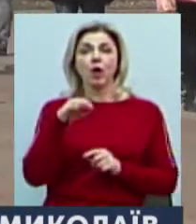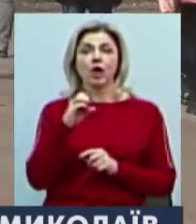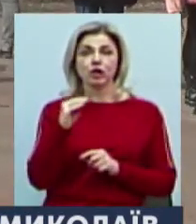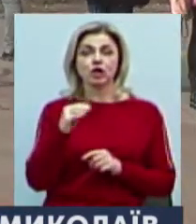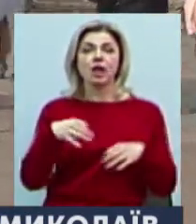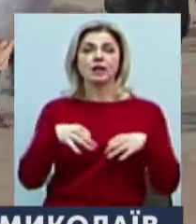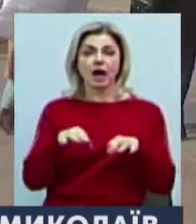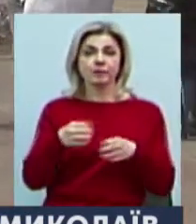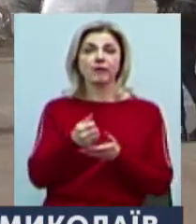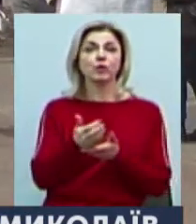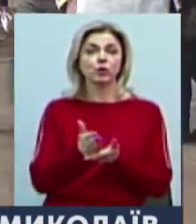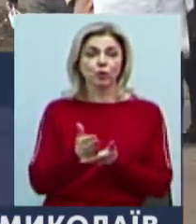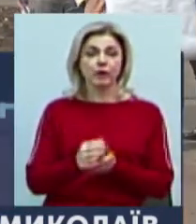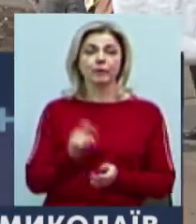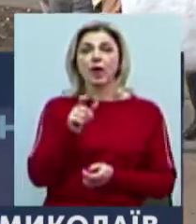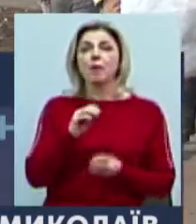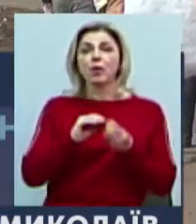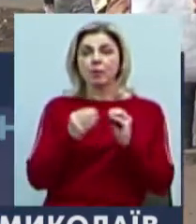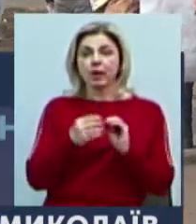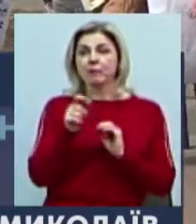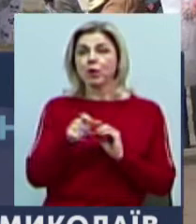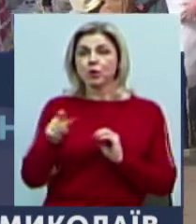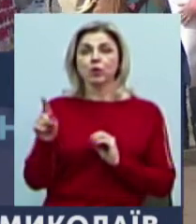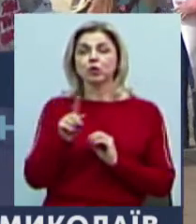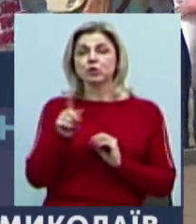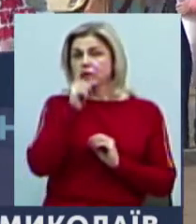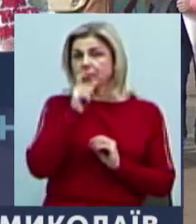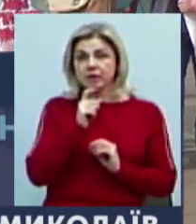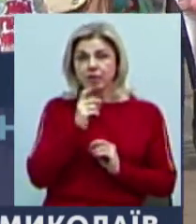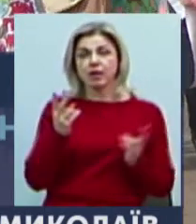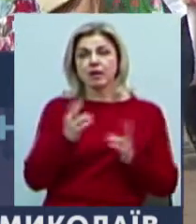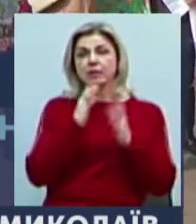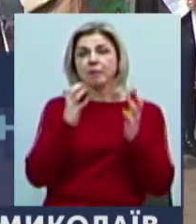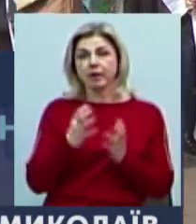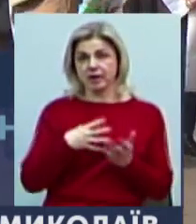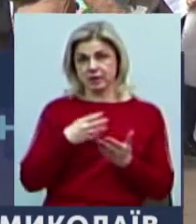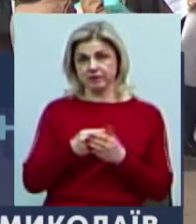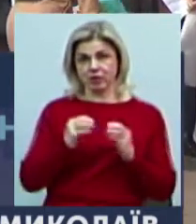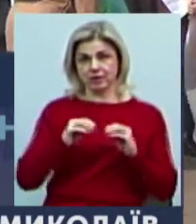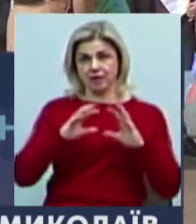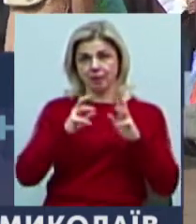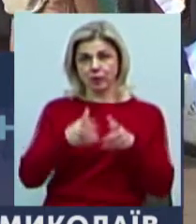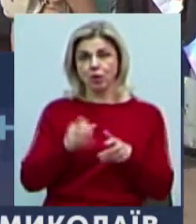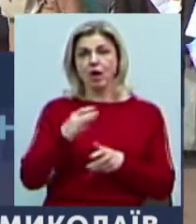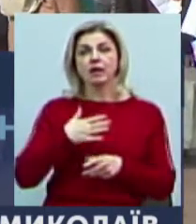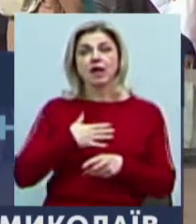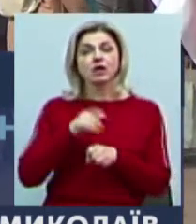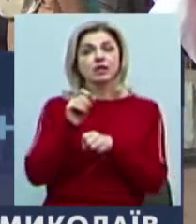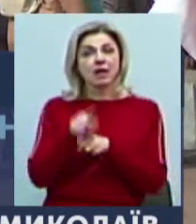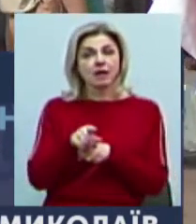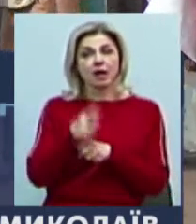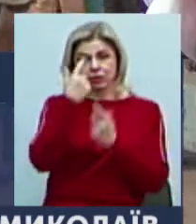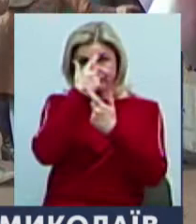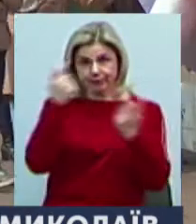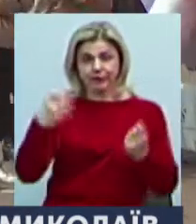інфраструктури. Проблема в людях, які не розуміють, що варто берегти свою землю. І наша задача – донести до